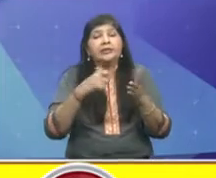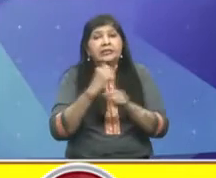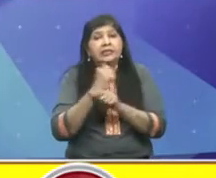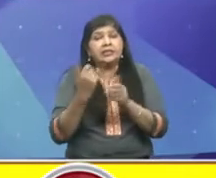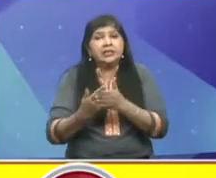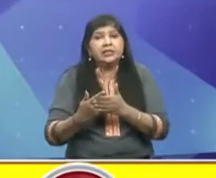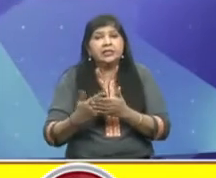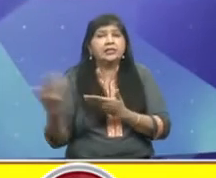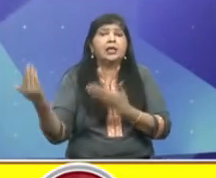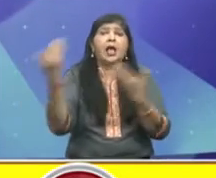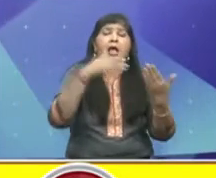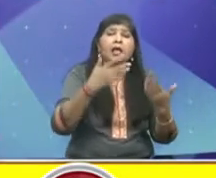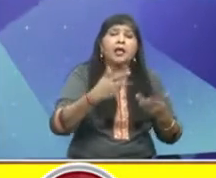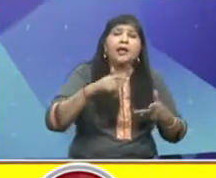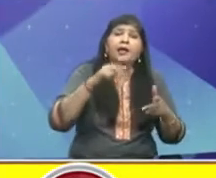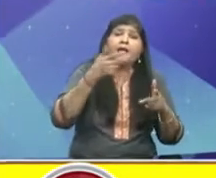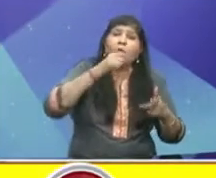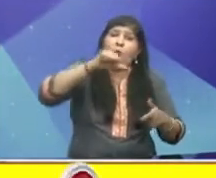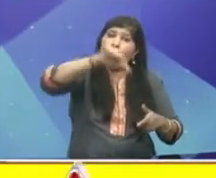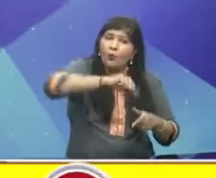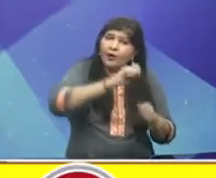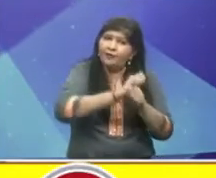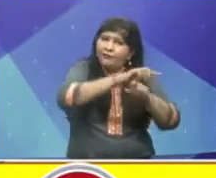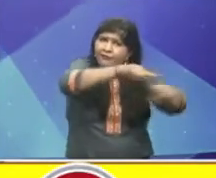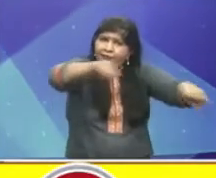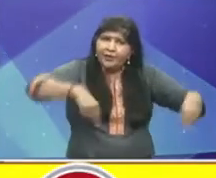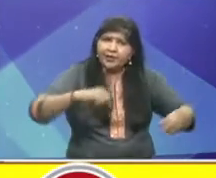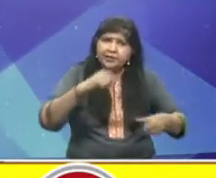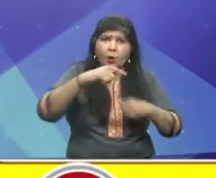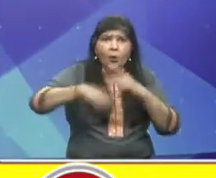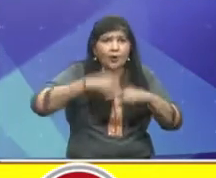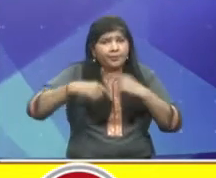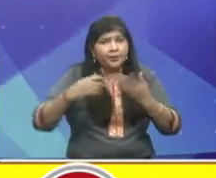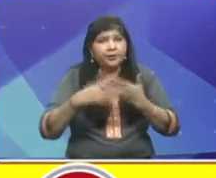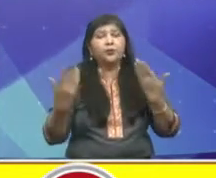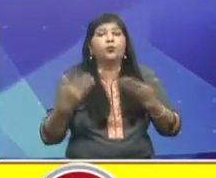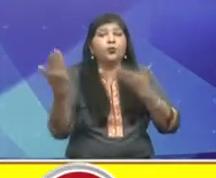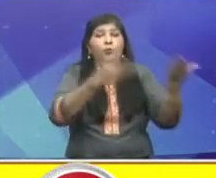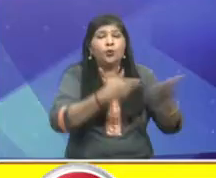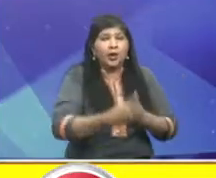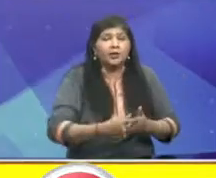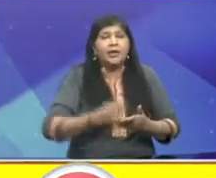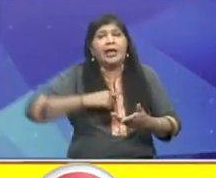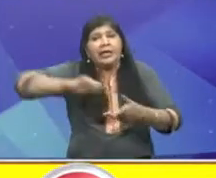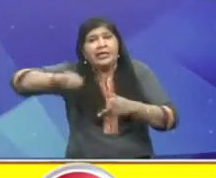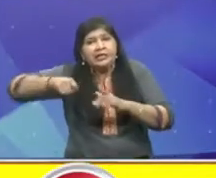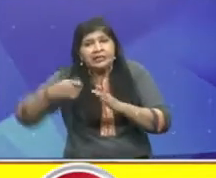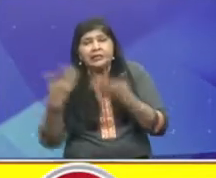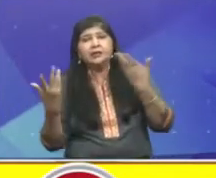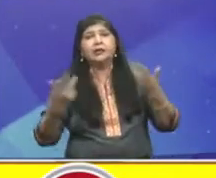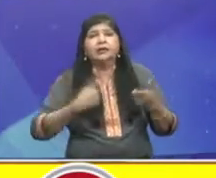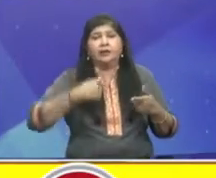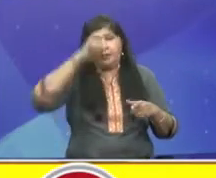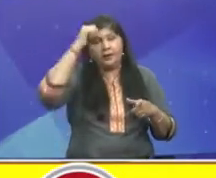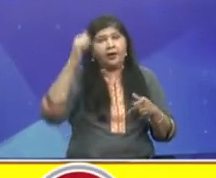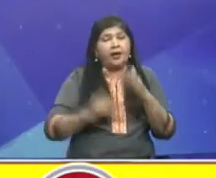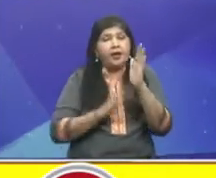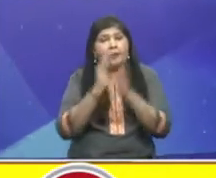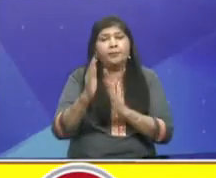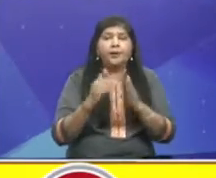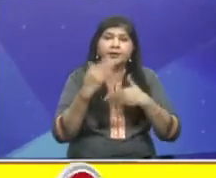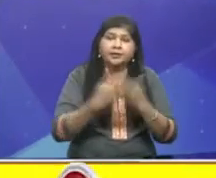की जानकारी दी जा रही है। उद्देश्य ये कि हमारे उभरते इंजीनियर राष्ट्र निर्माण के प्रयासों